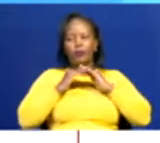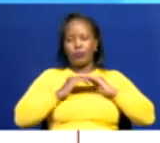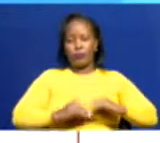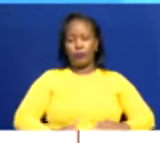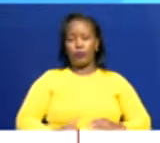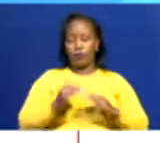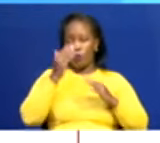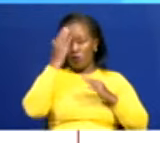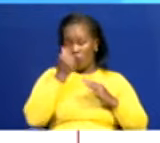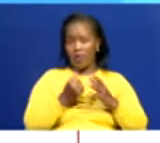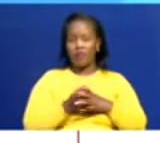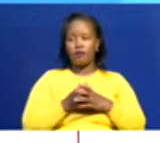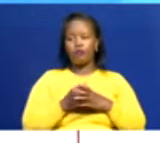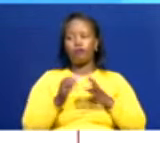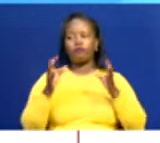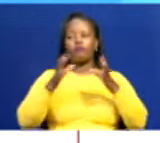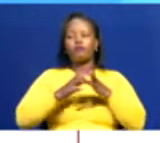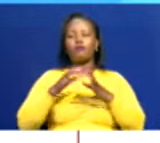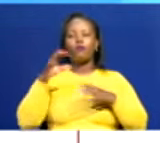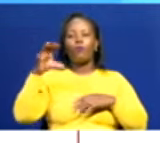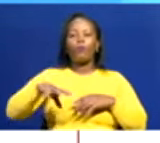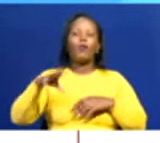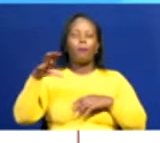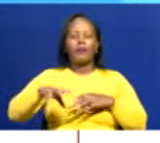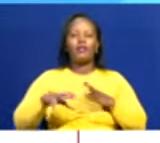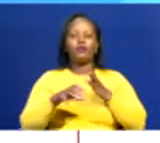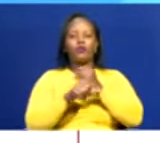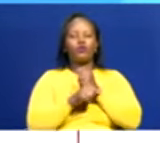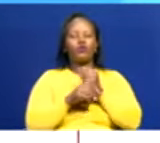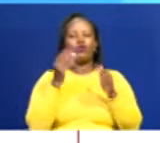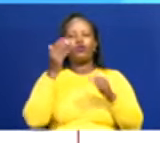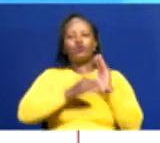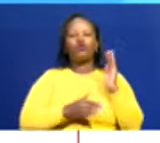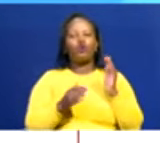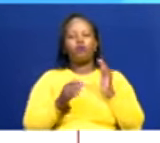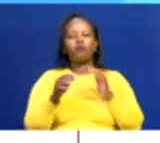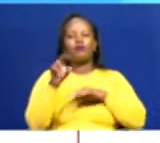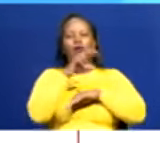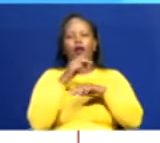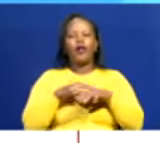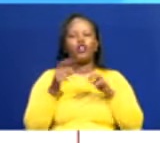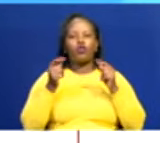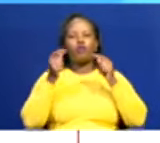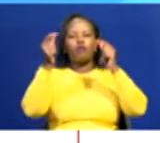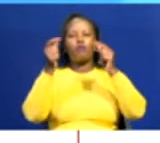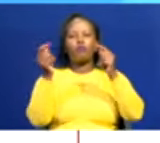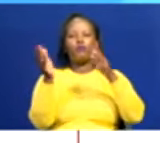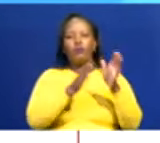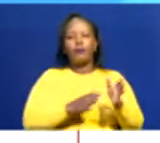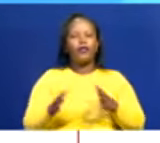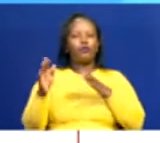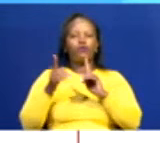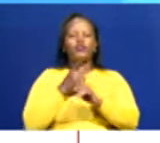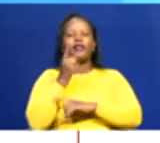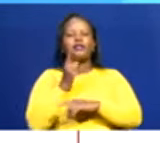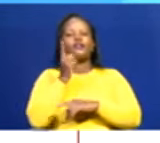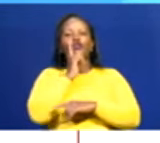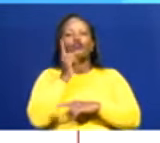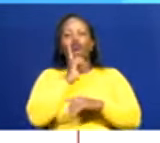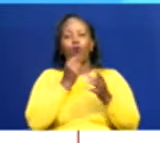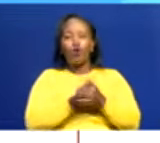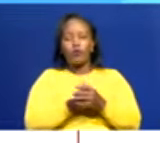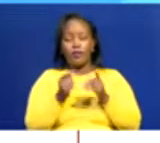ya chama cha wamiliki wa matatu kusitisha mgomo wa kitaifa uliokuwa umeratibiwa kuanza kesho. Mgomo huo